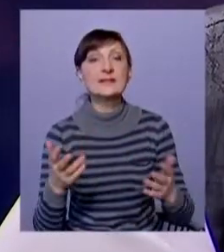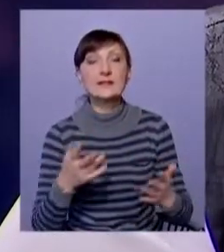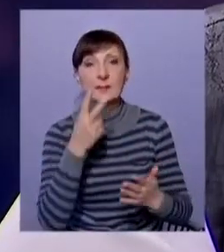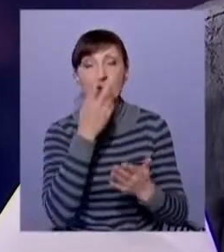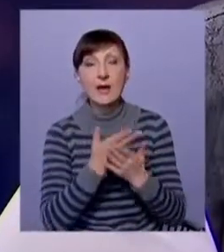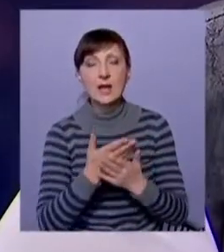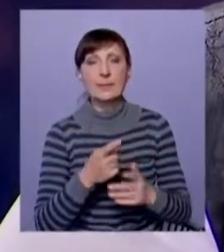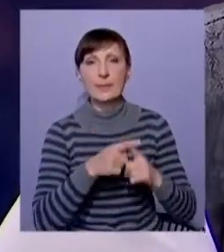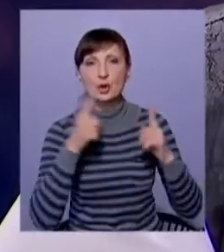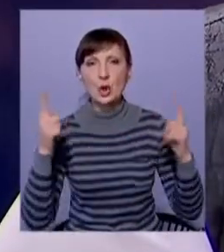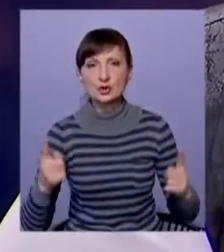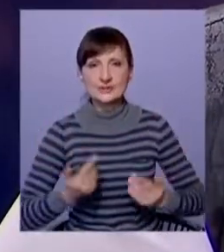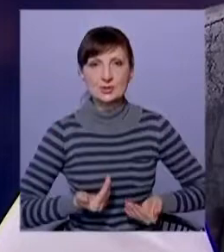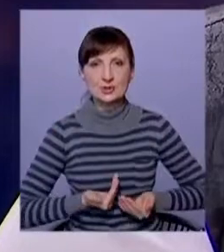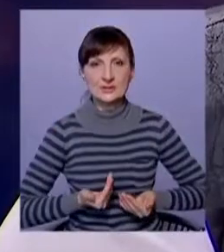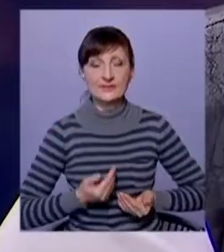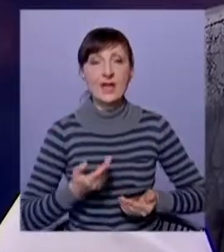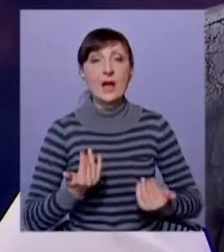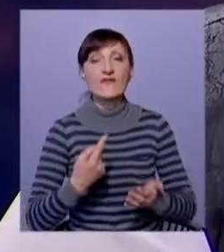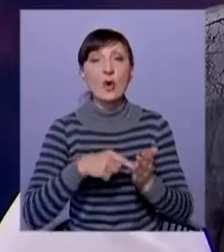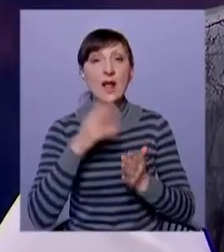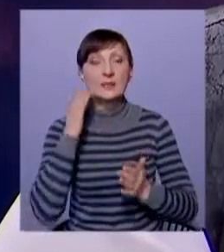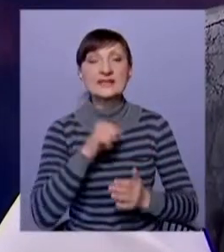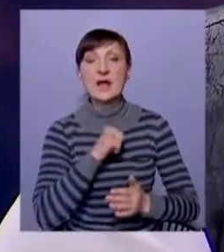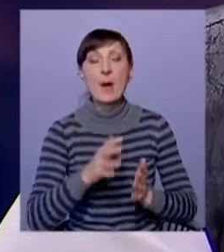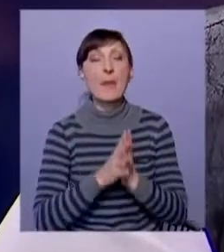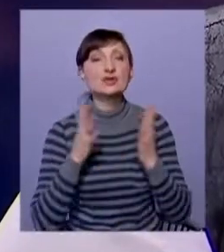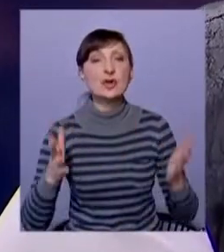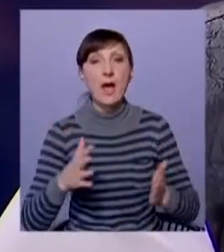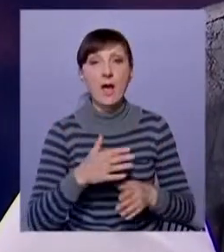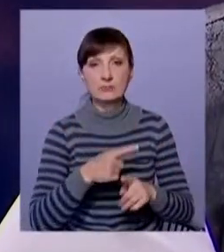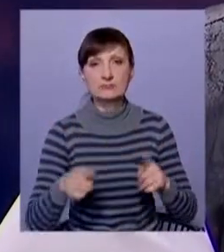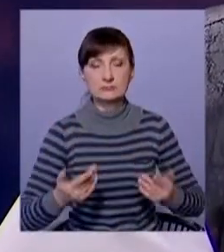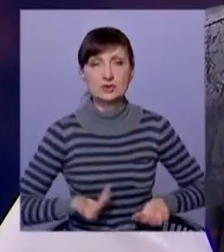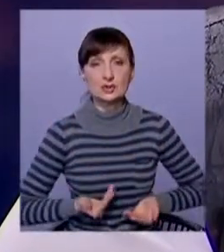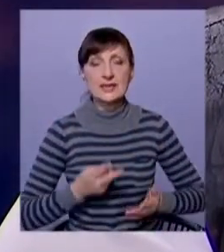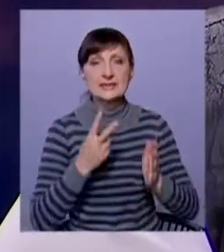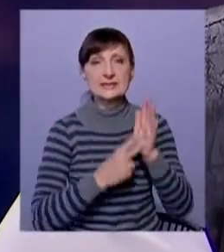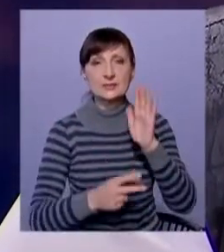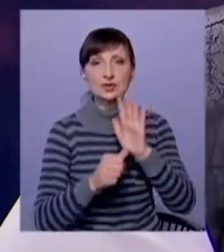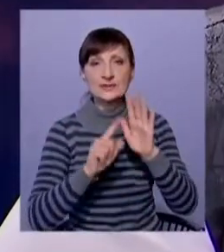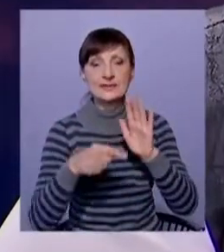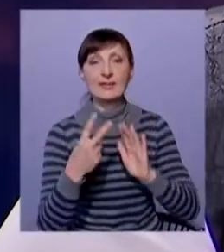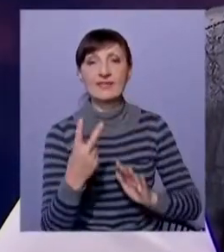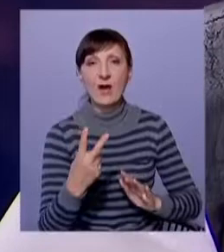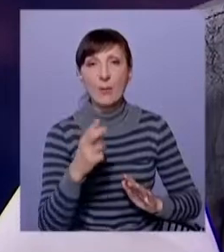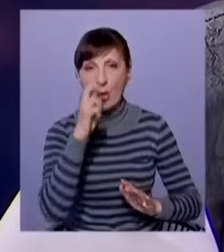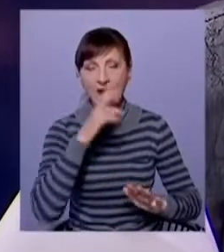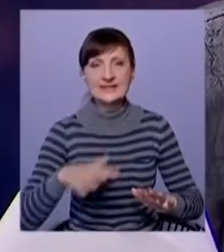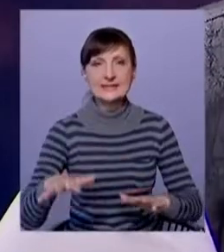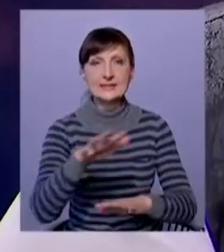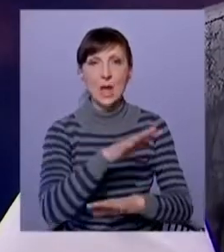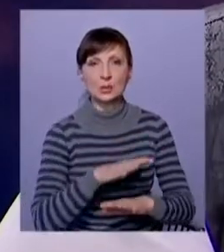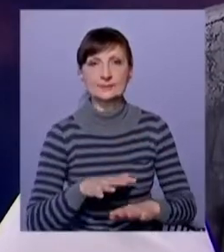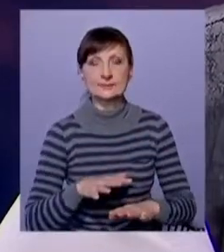продолжительность жизни. На сегодняшний день в городе Алматы самая большая продолжительность жизни – 76,2. По стране. Вот.